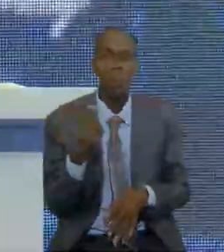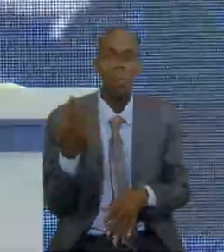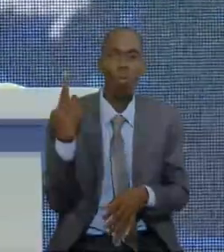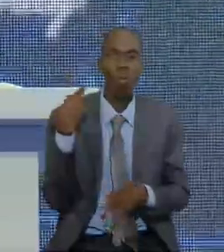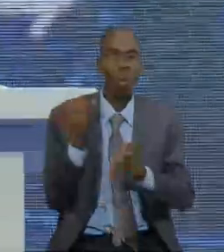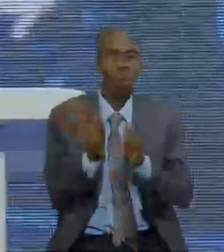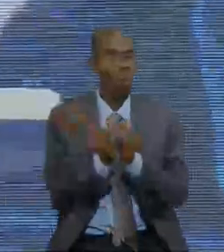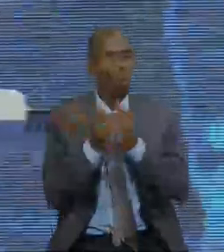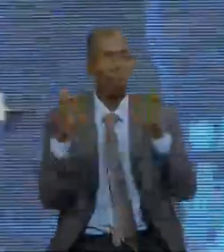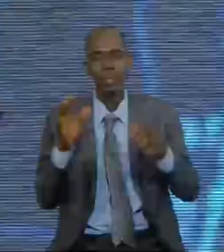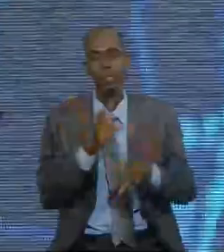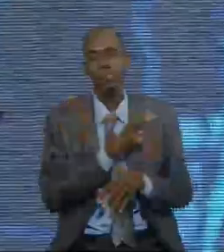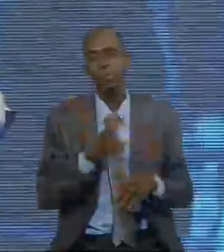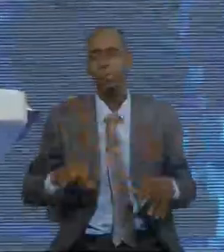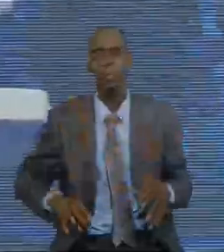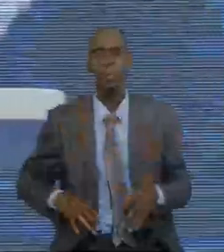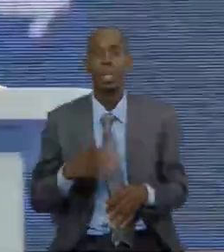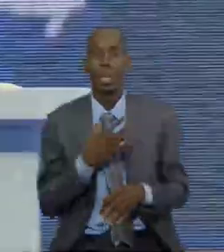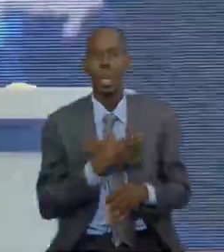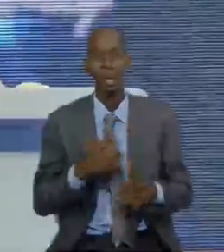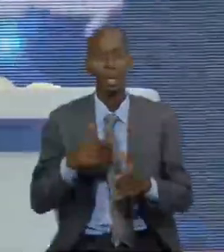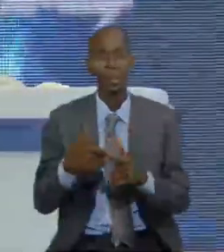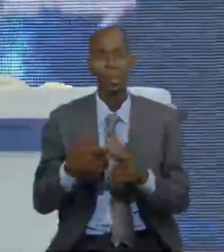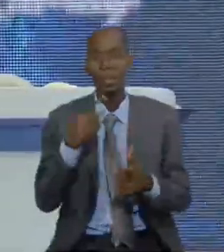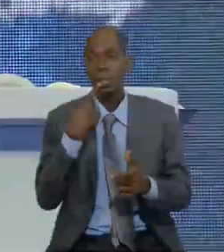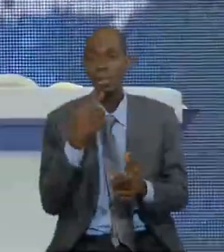vous étiez sans Christ